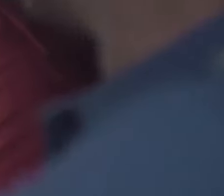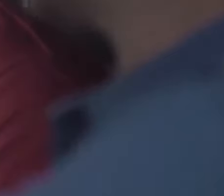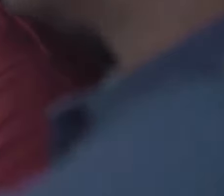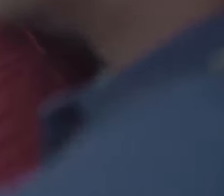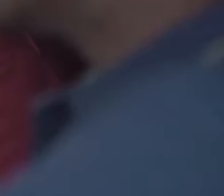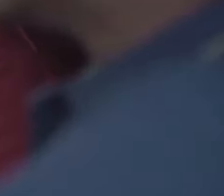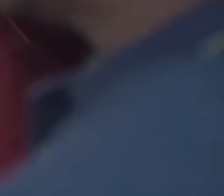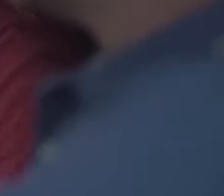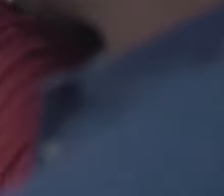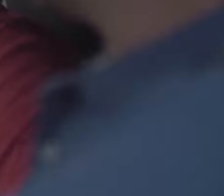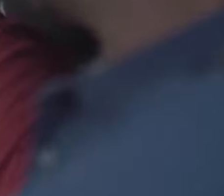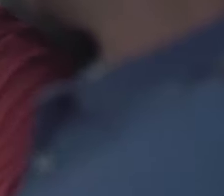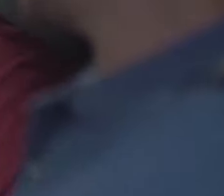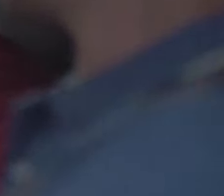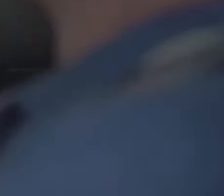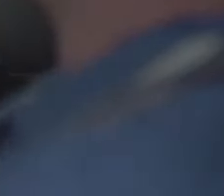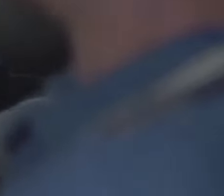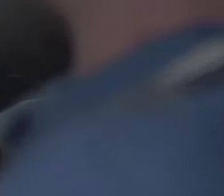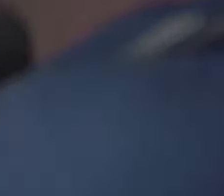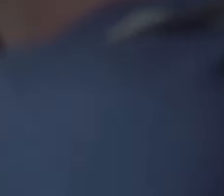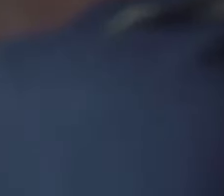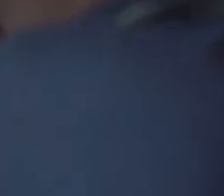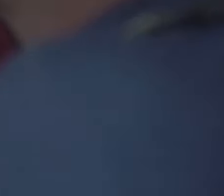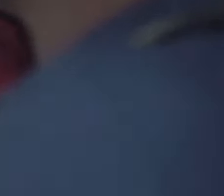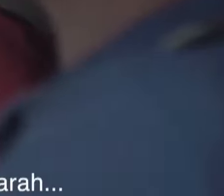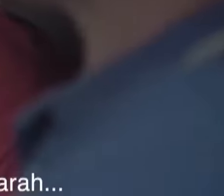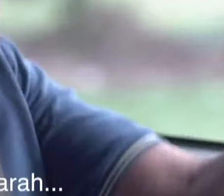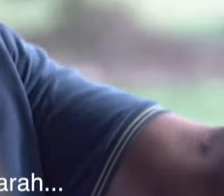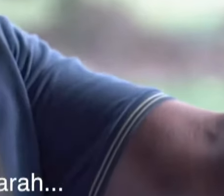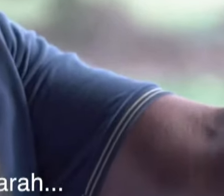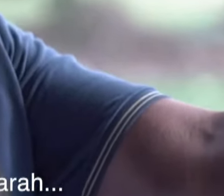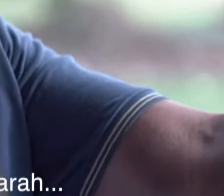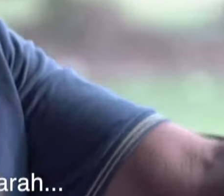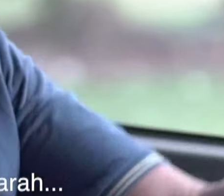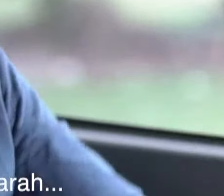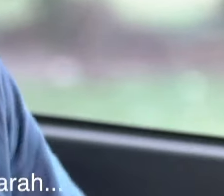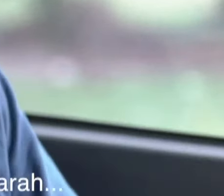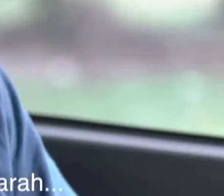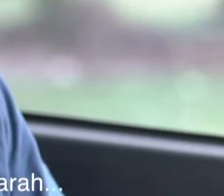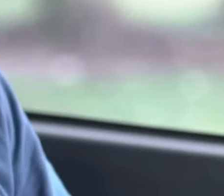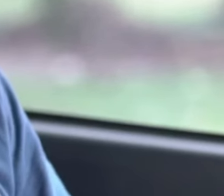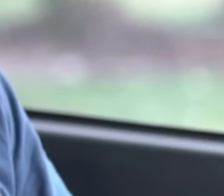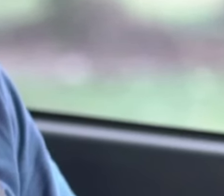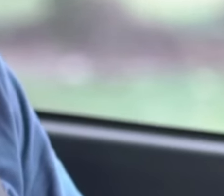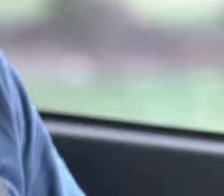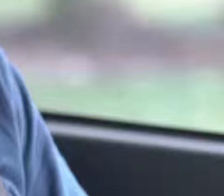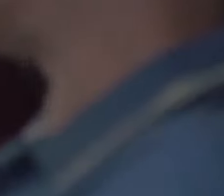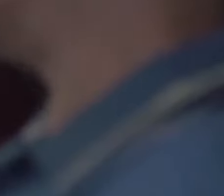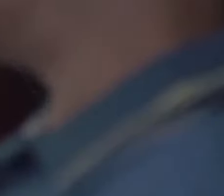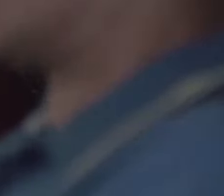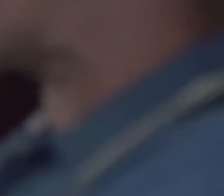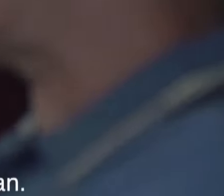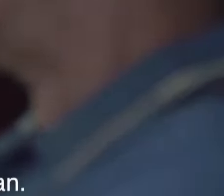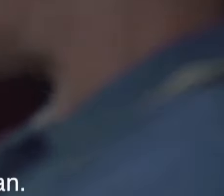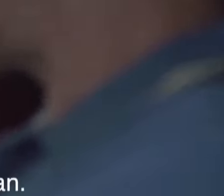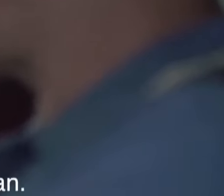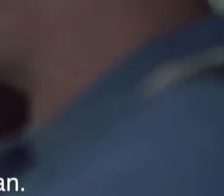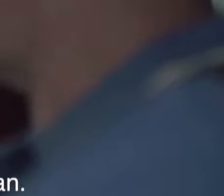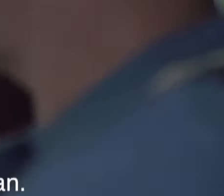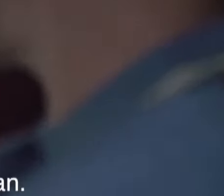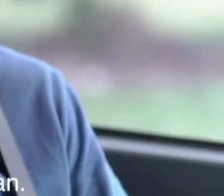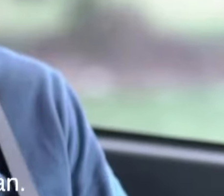Apa hal kita ni? Kejamaan biasa tua ni. Syur. Buatnya nanti dia rekod video kau marah-marah. Lepas tu dia viralkan.